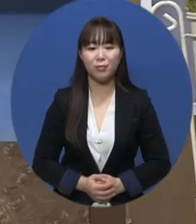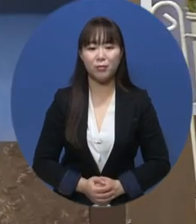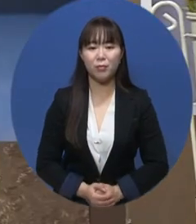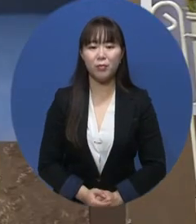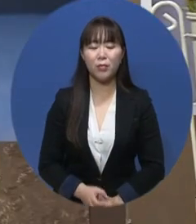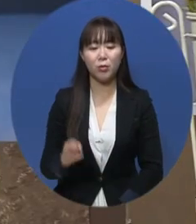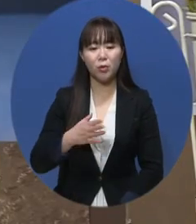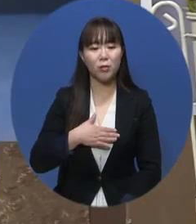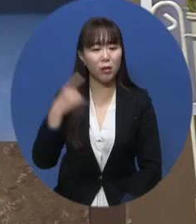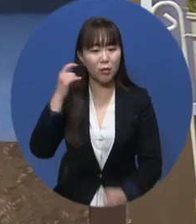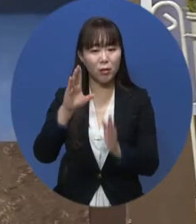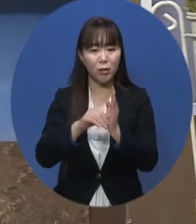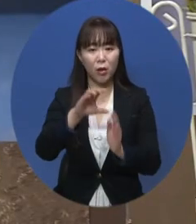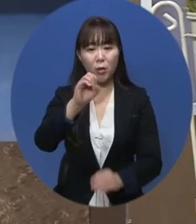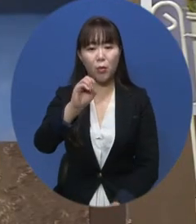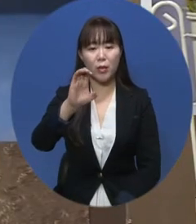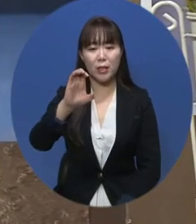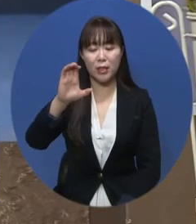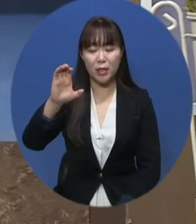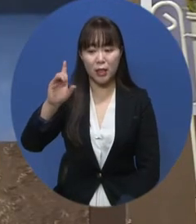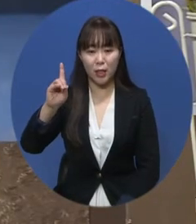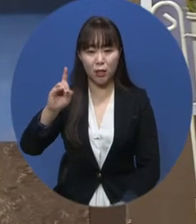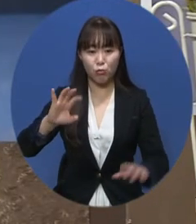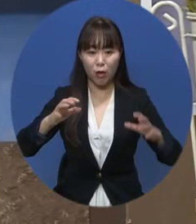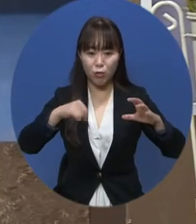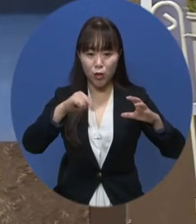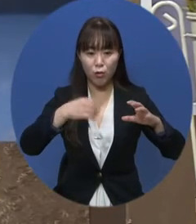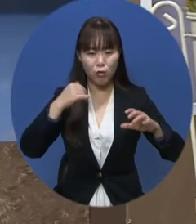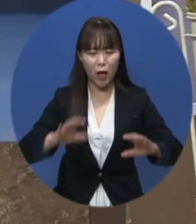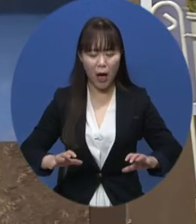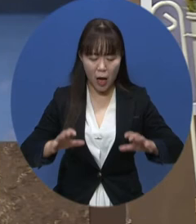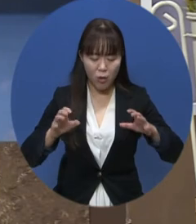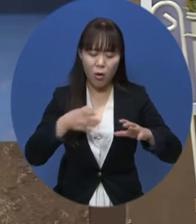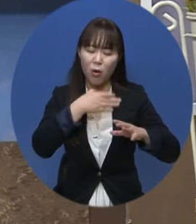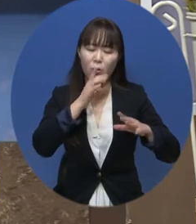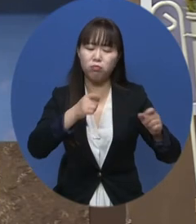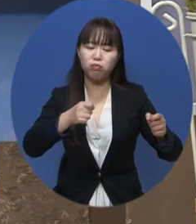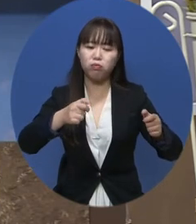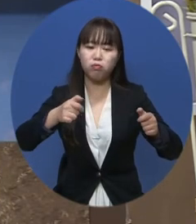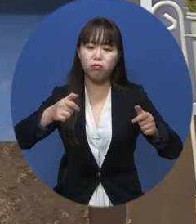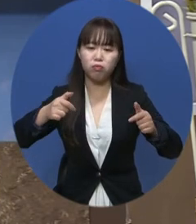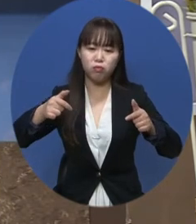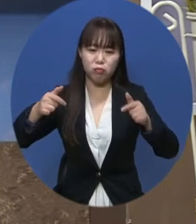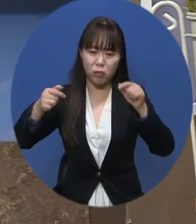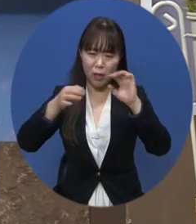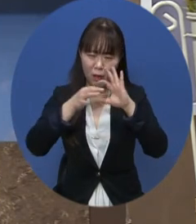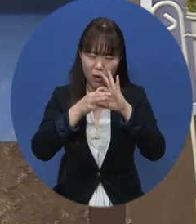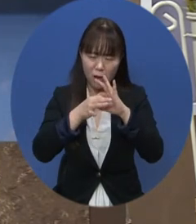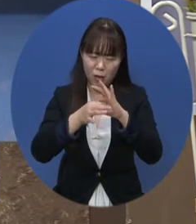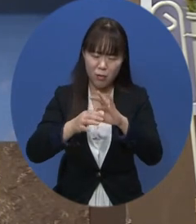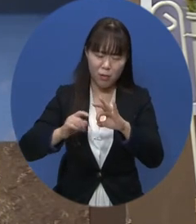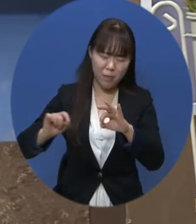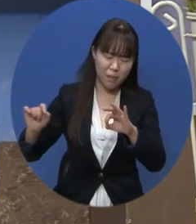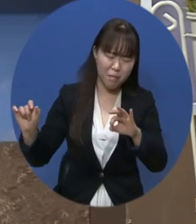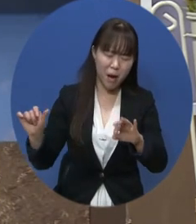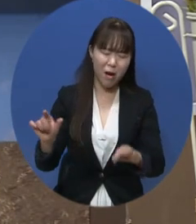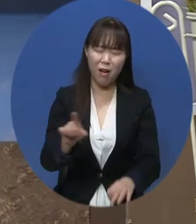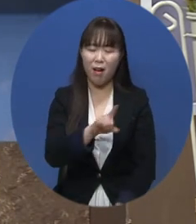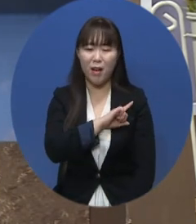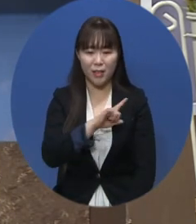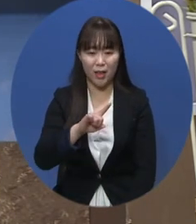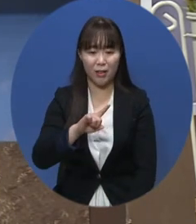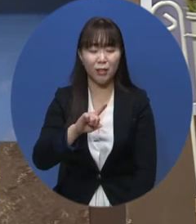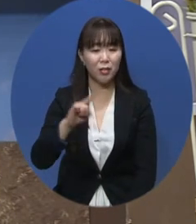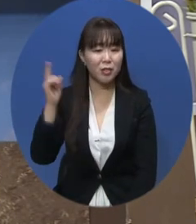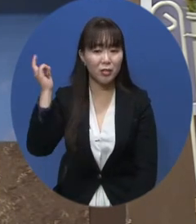그리고 또 제가 듣기로는 OECD 국가 중에서 이 우리나라 한국의 고령화 속도가 계속 네. 가장